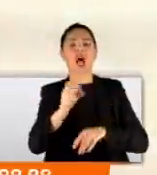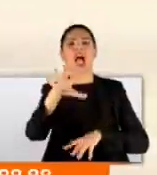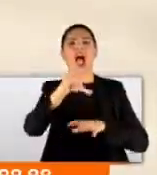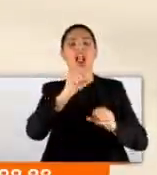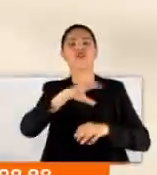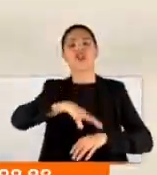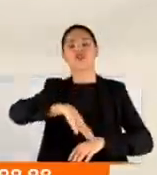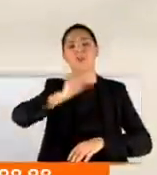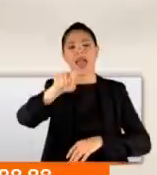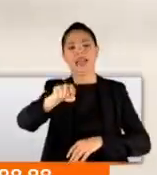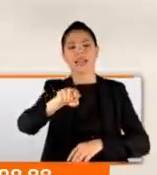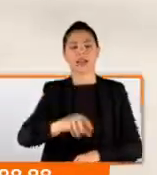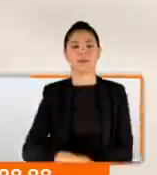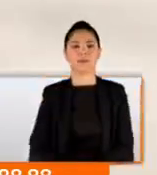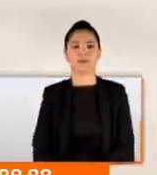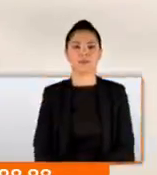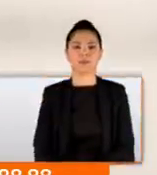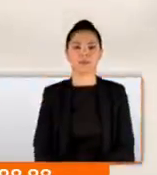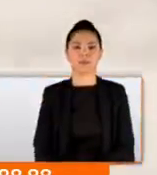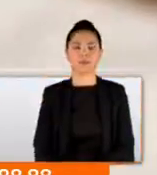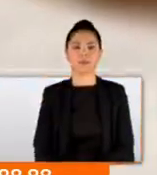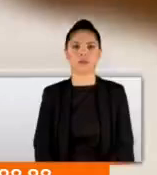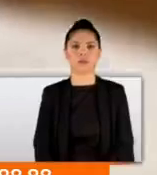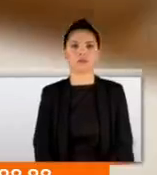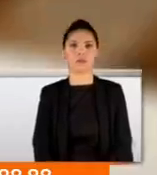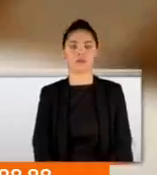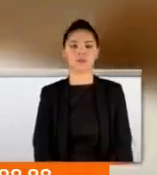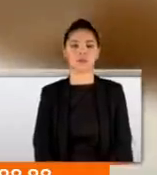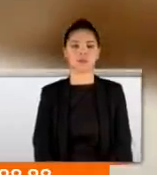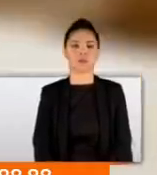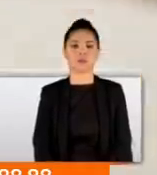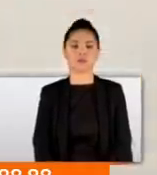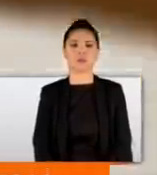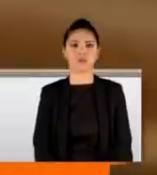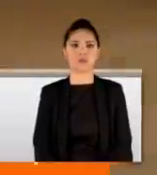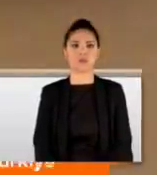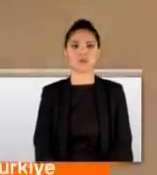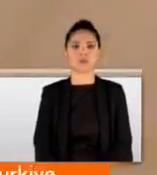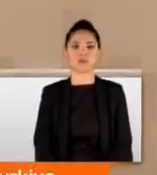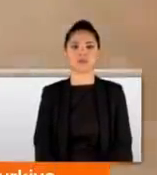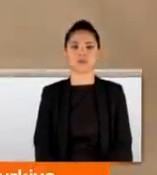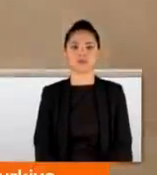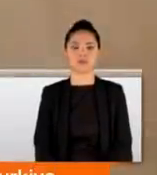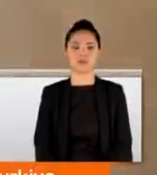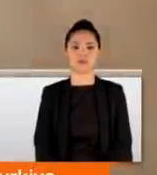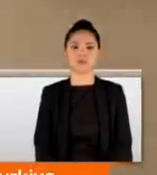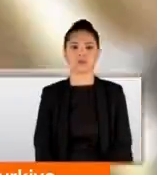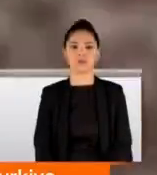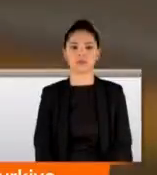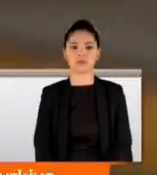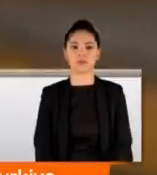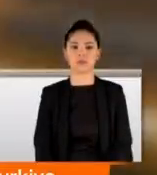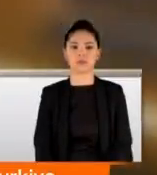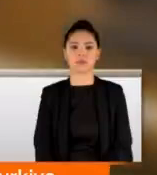La ilahe illallah Muhammed Resulullah. La ilahe, bak. Bak burası şey, AVM